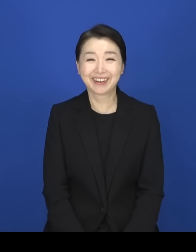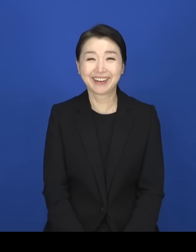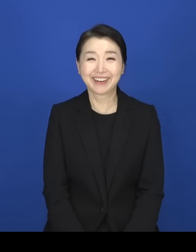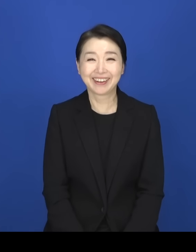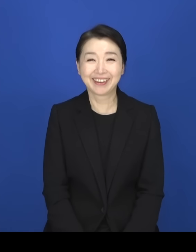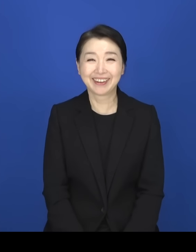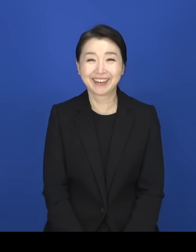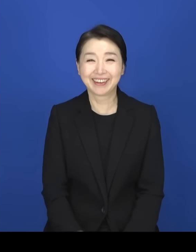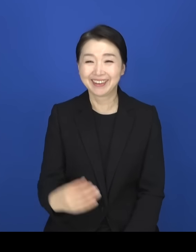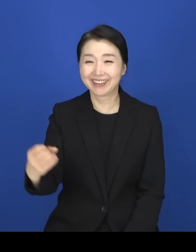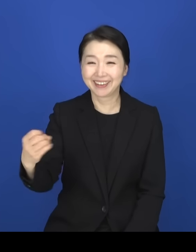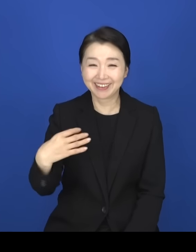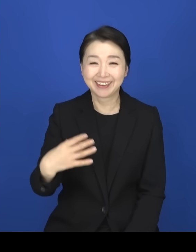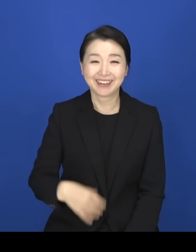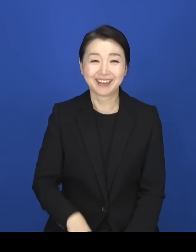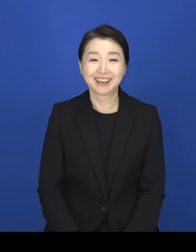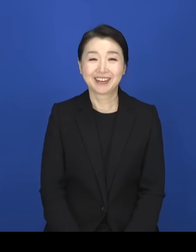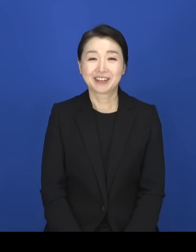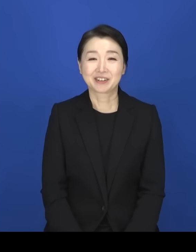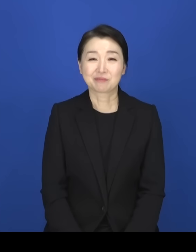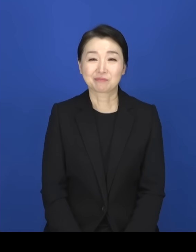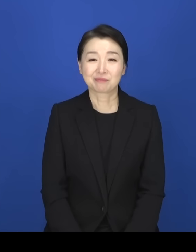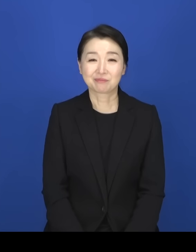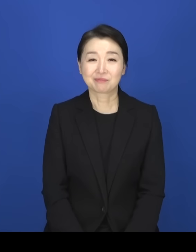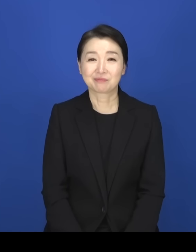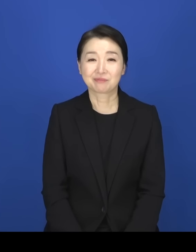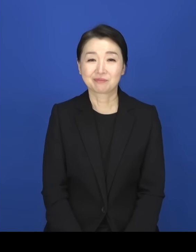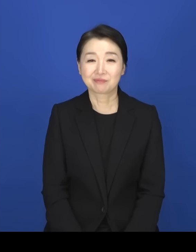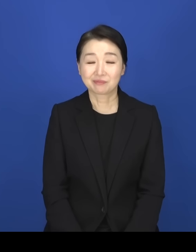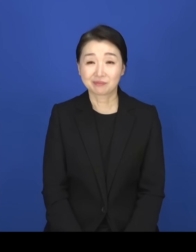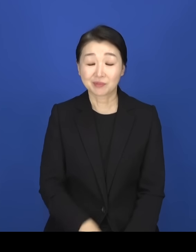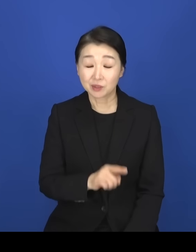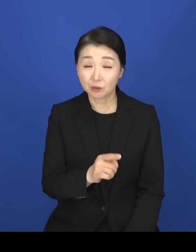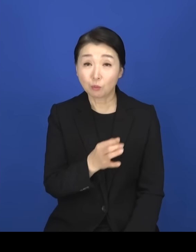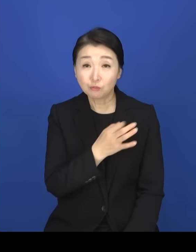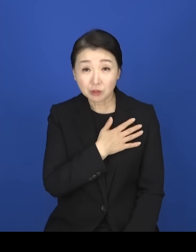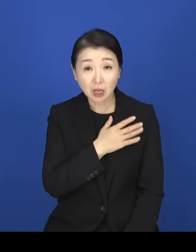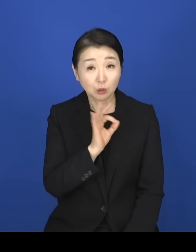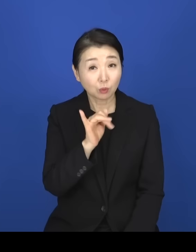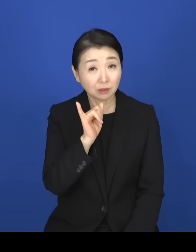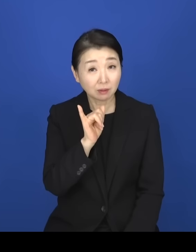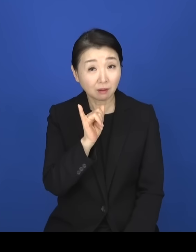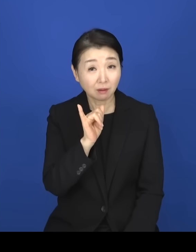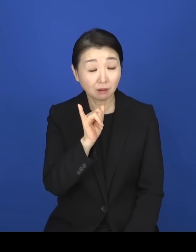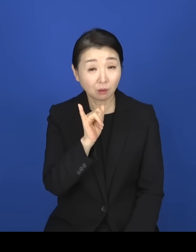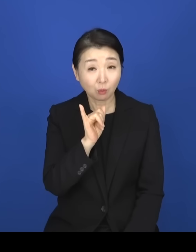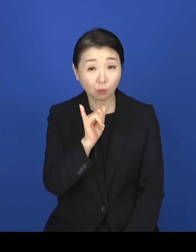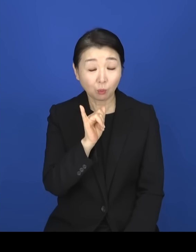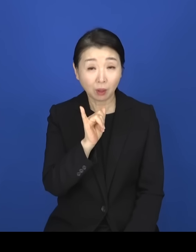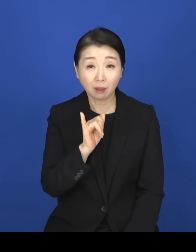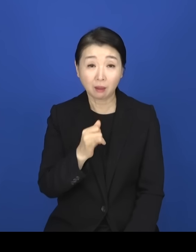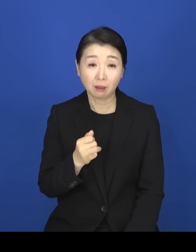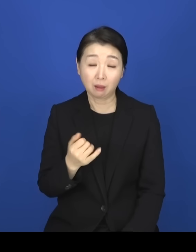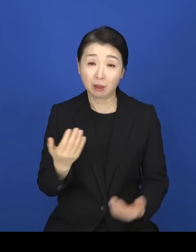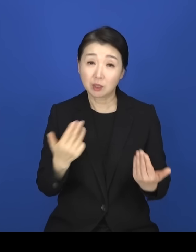진짜 이 얘기를 해요. 집에 돈이 있냐고? 부잣집 아들. 길이가 좀 집에 돈이 있나? 아무 일도 안 하고 이거 많이